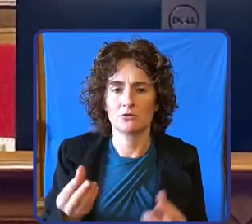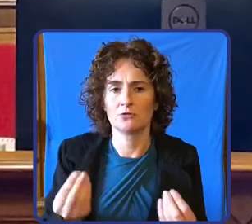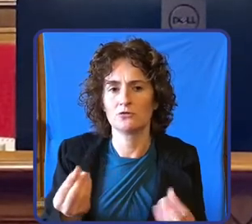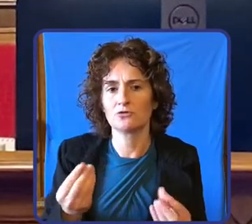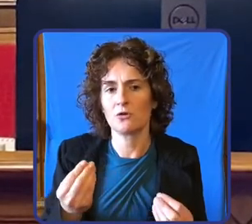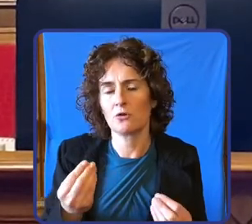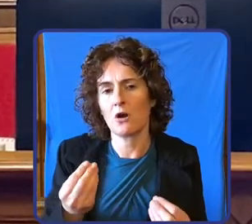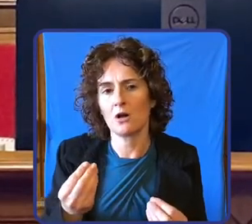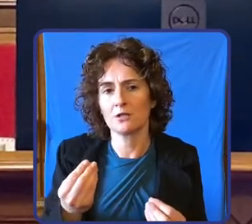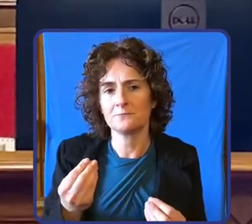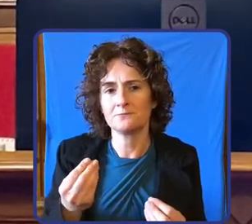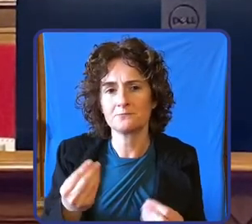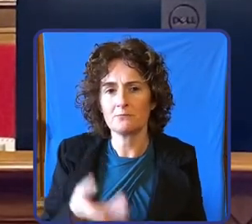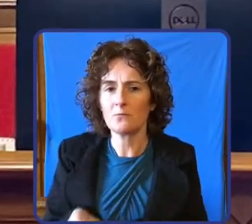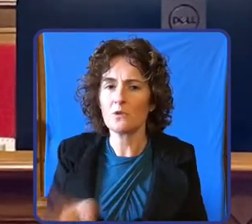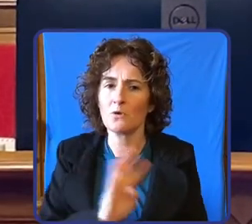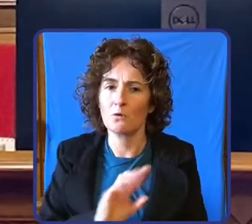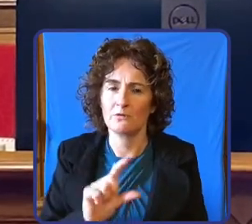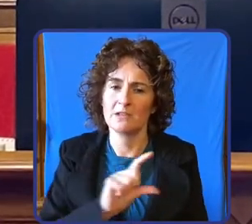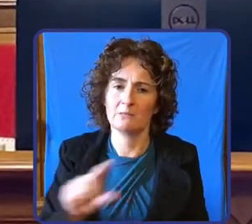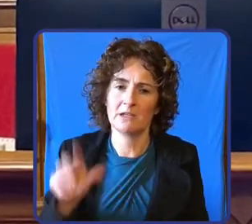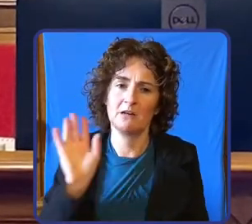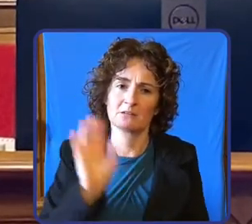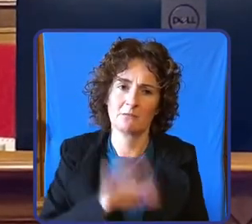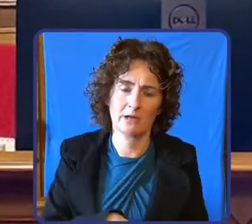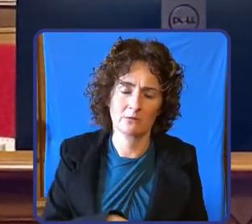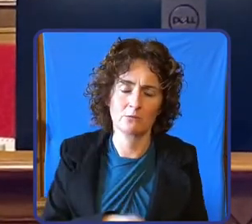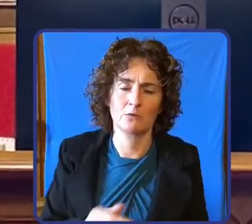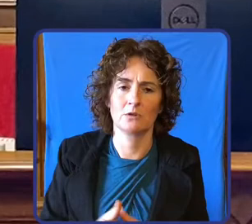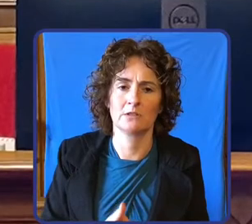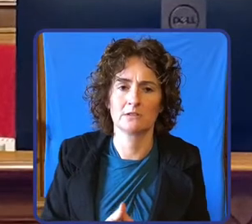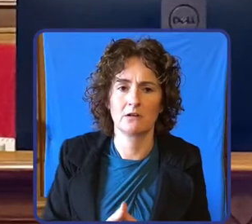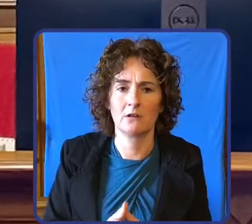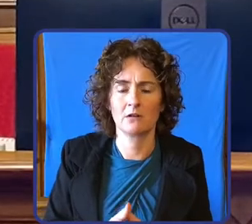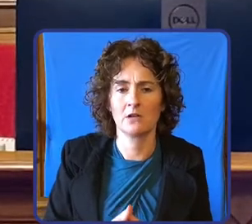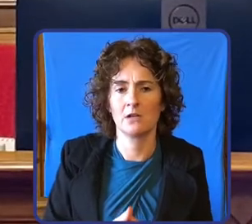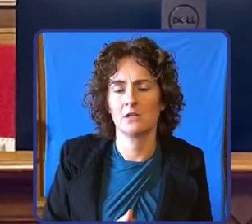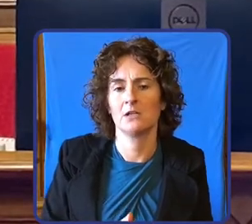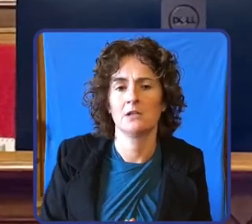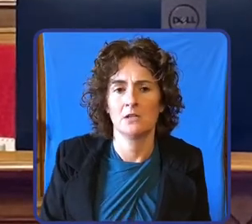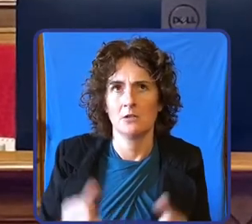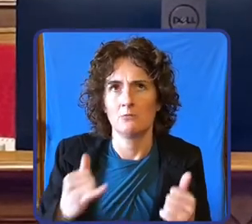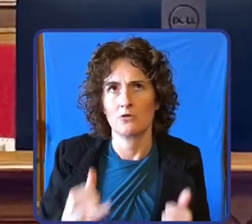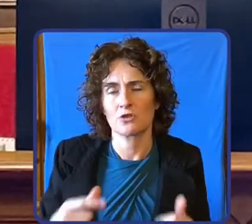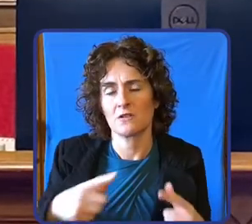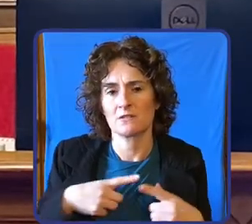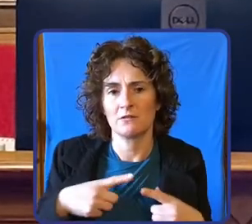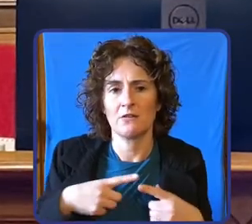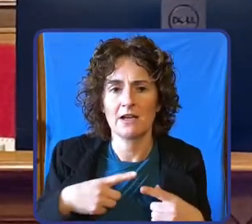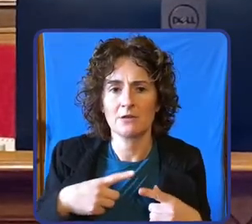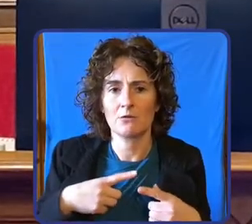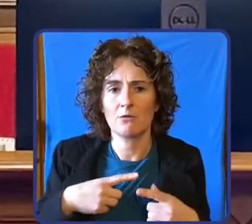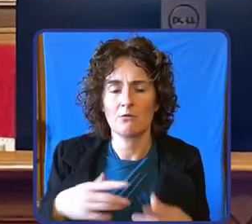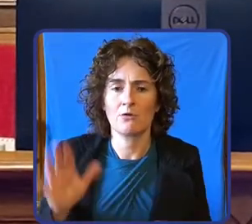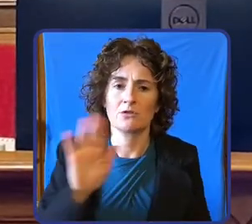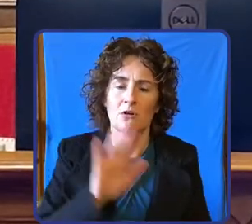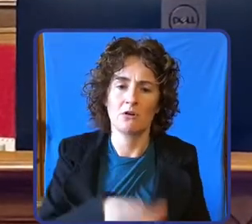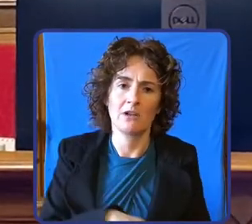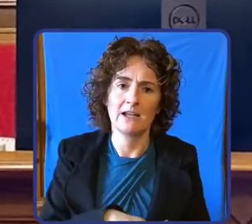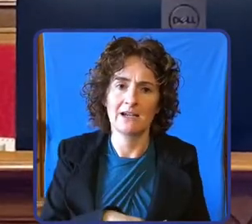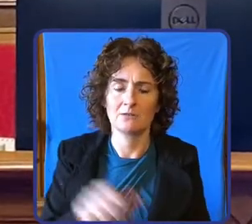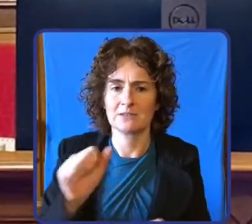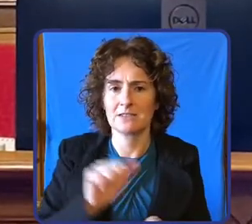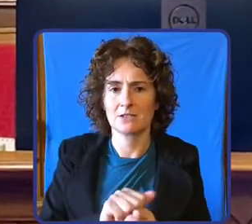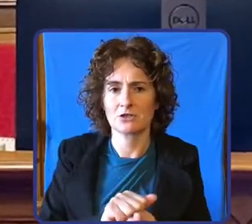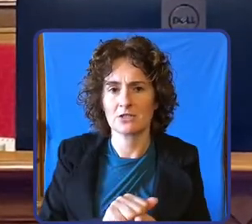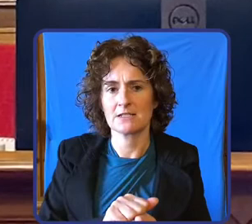később. Tehát most néhány évig biztosan a halálozás az alacsonyabb számot mutat majd, mert sokan, akik most mentek volna el egyébként, azok